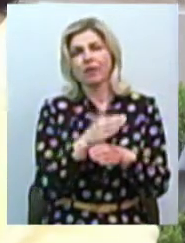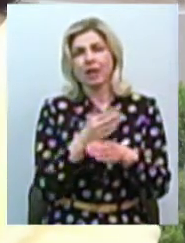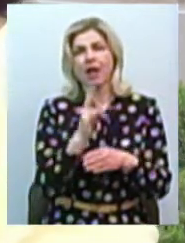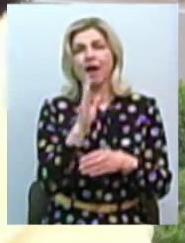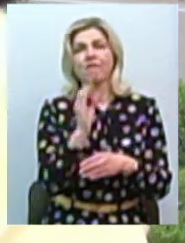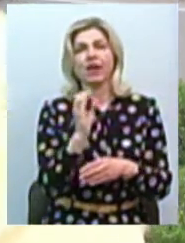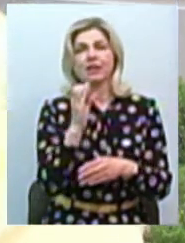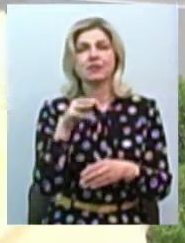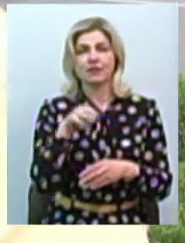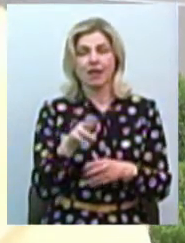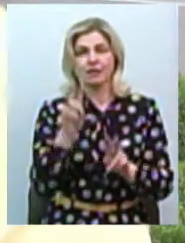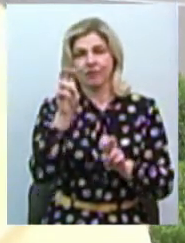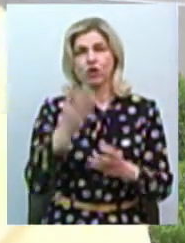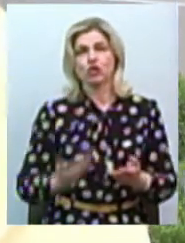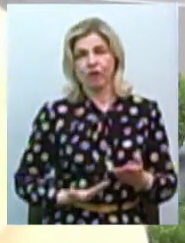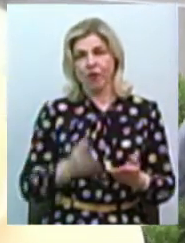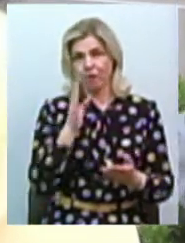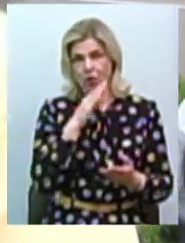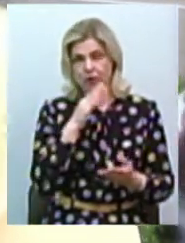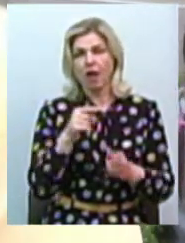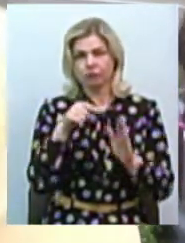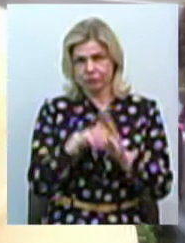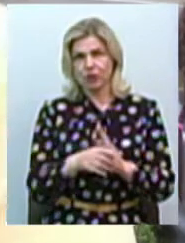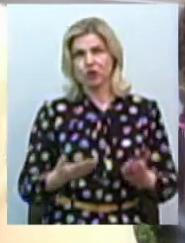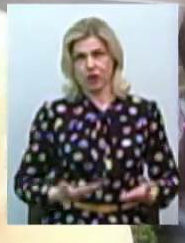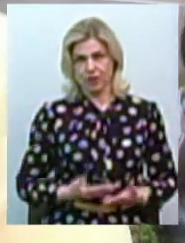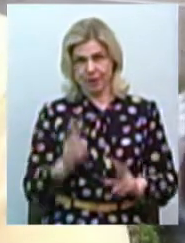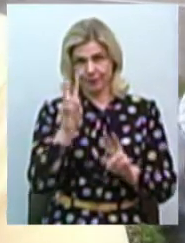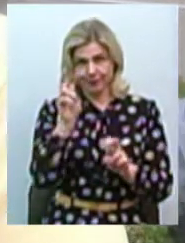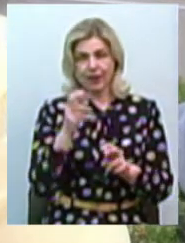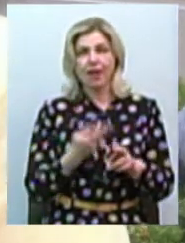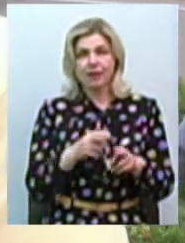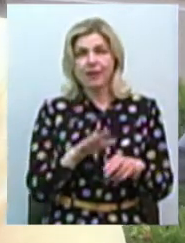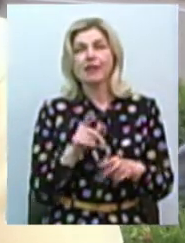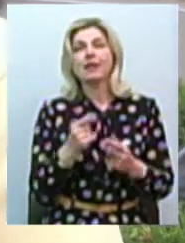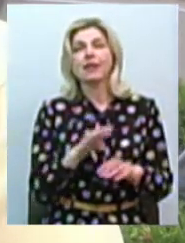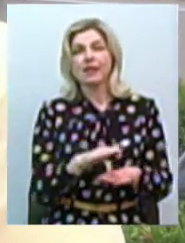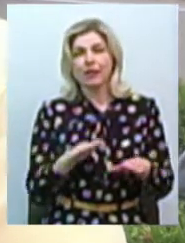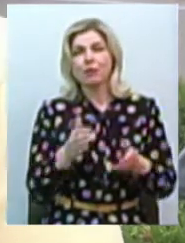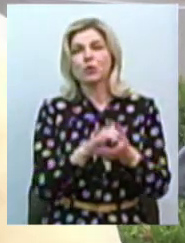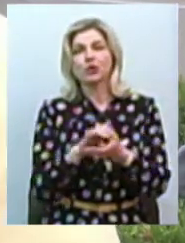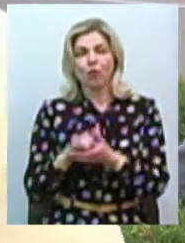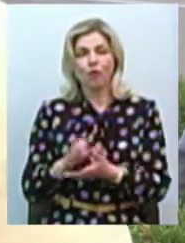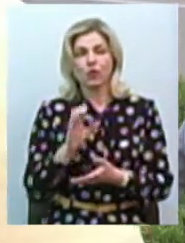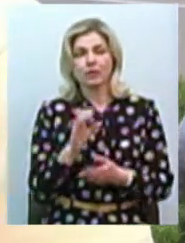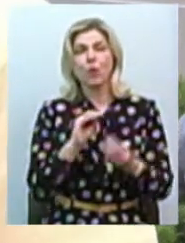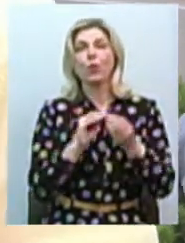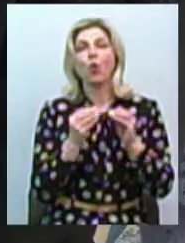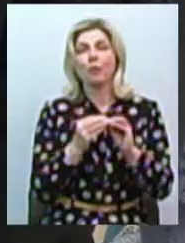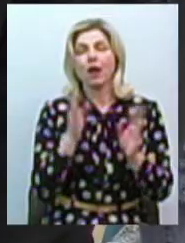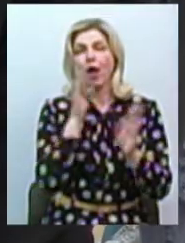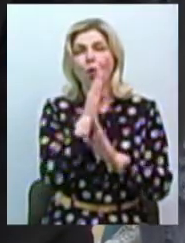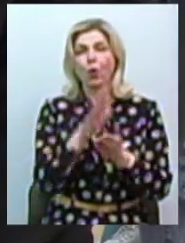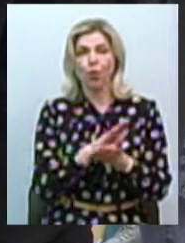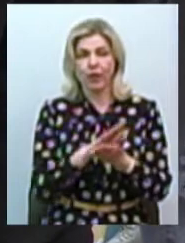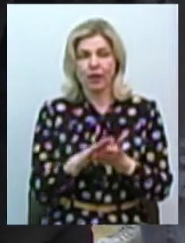яка називається «Жива вода – то є життя», де діти безпосередньо будуть знайомитися з проблемами екології.